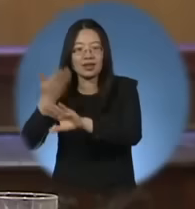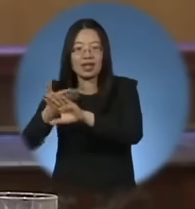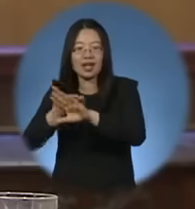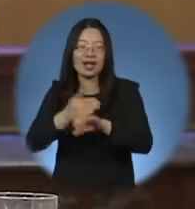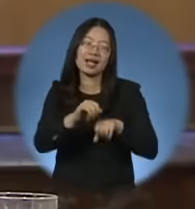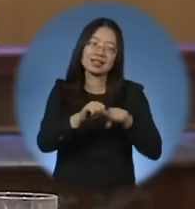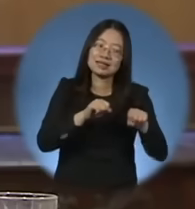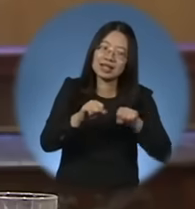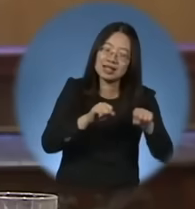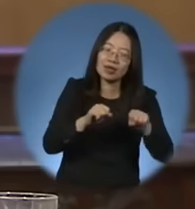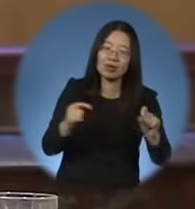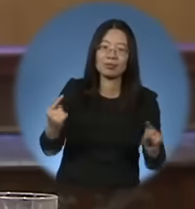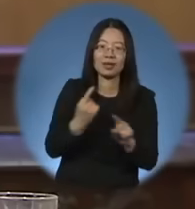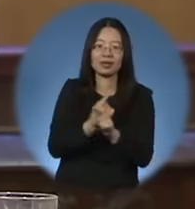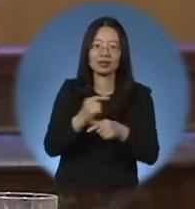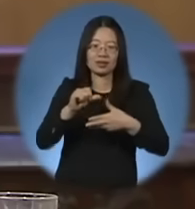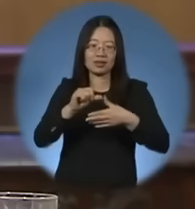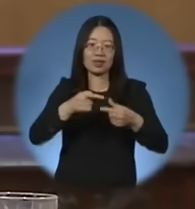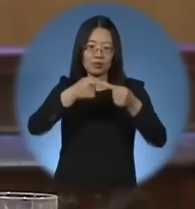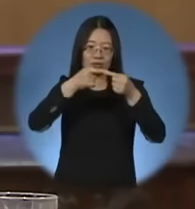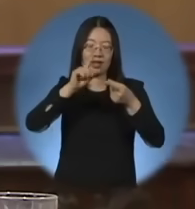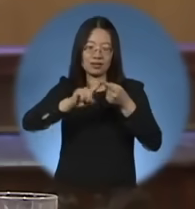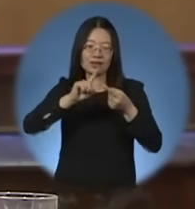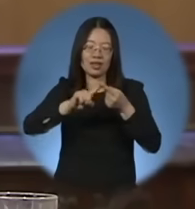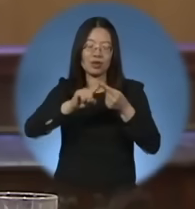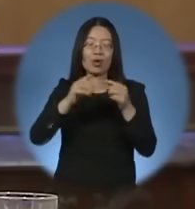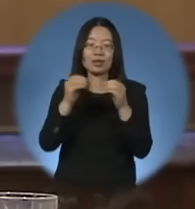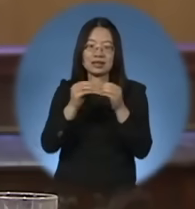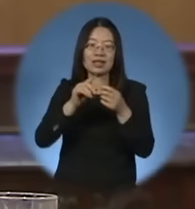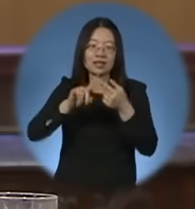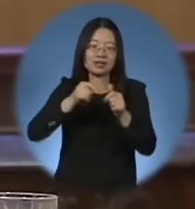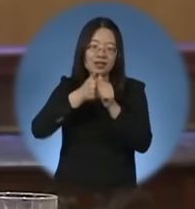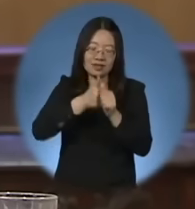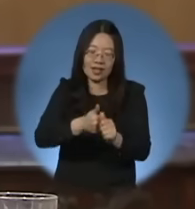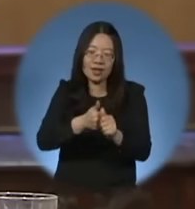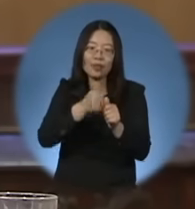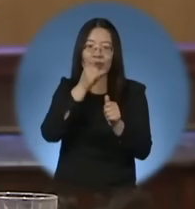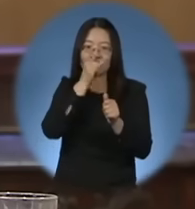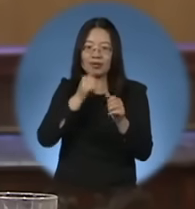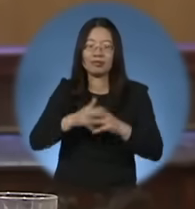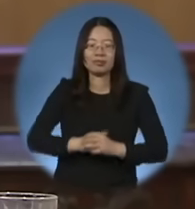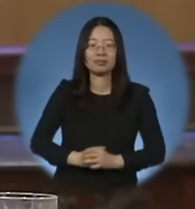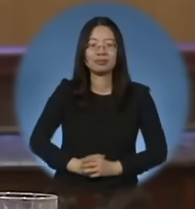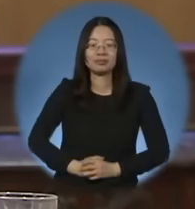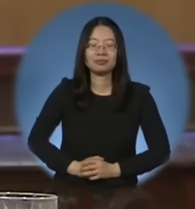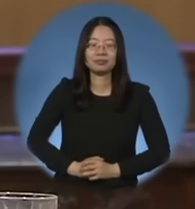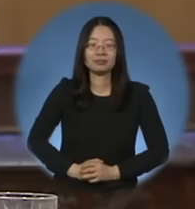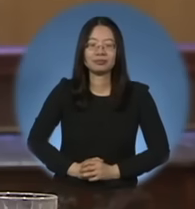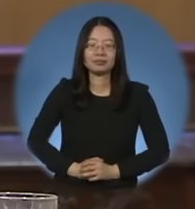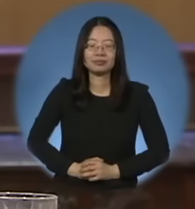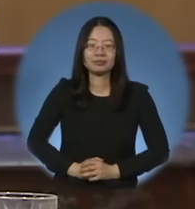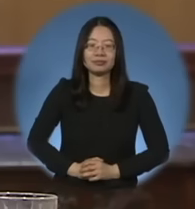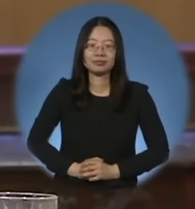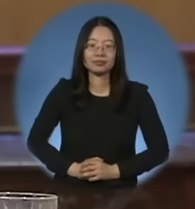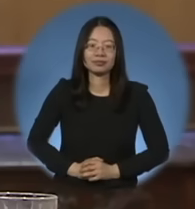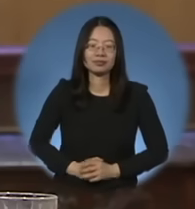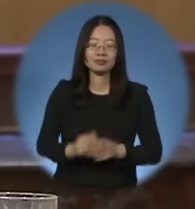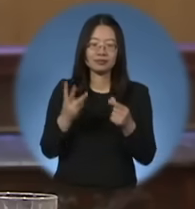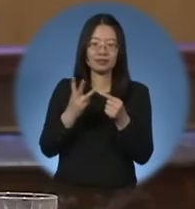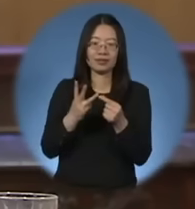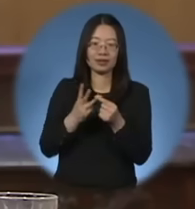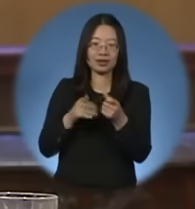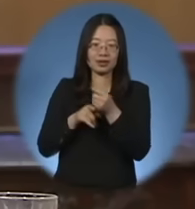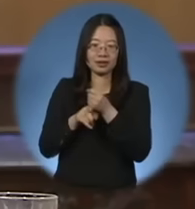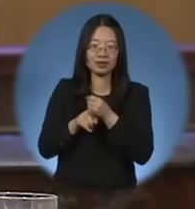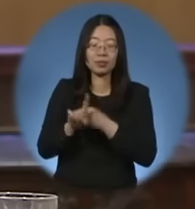아니라 실행으로 실행으로 장남 우선이라고 하는 그대로 글자 그대로 글자 그대로 글자 그대로 하자 한 거예요 또